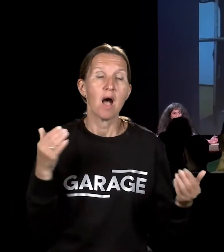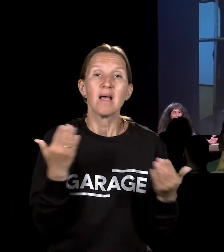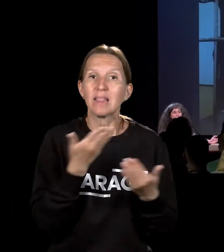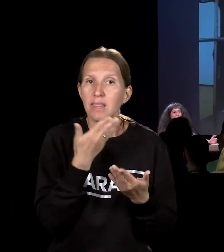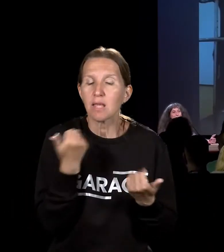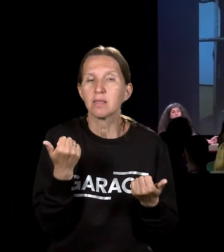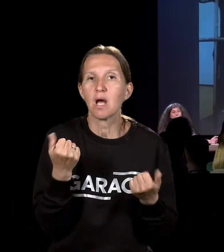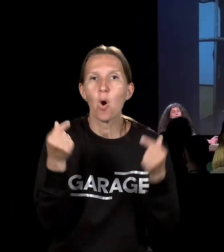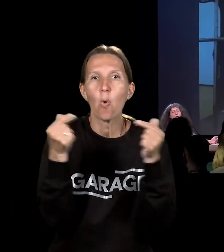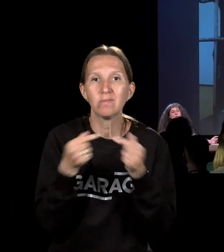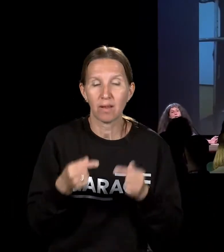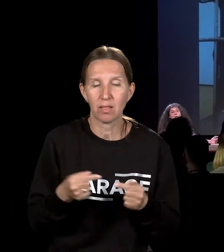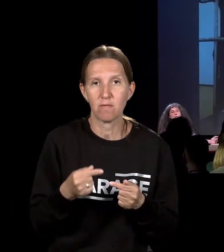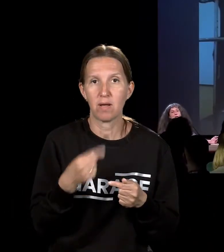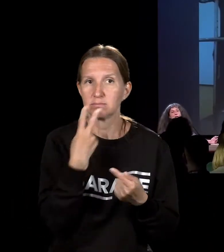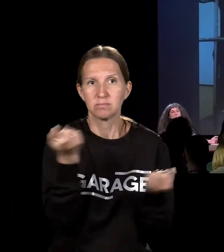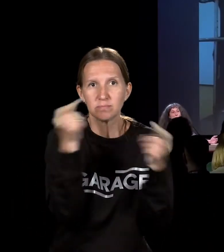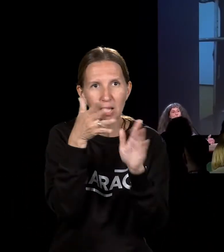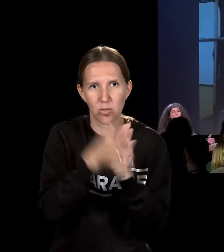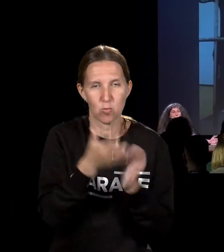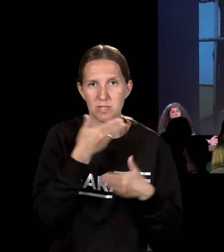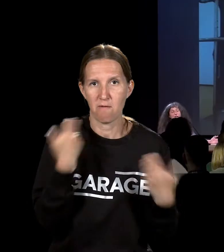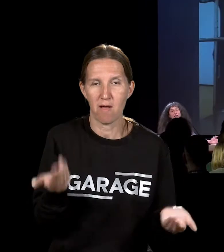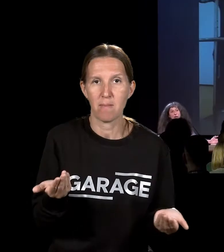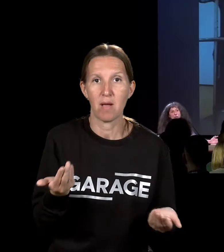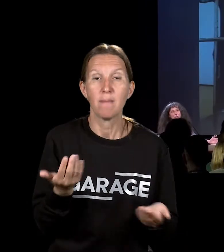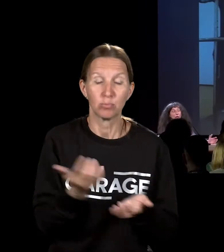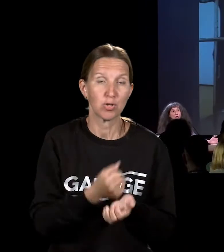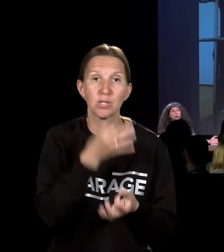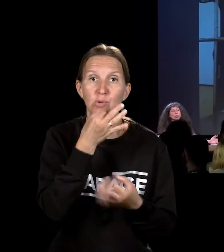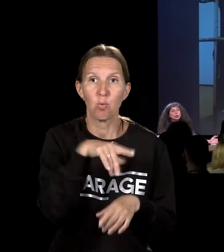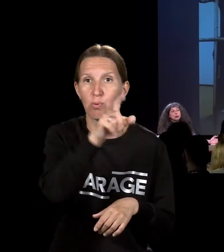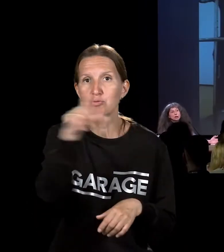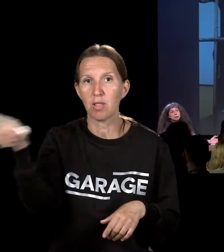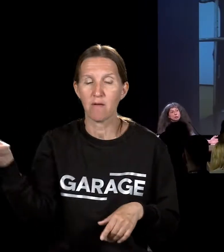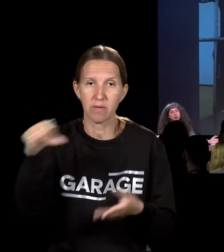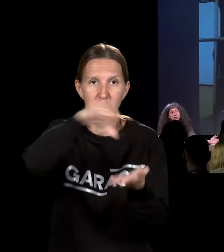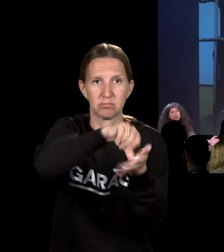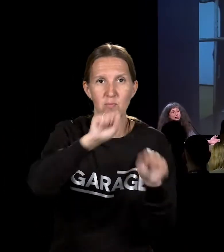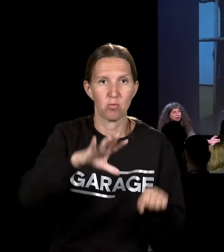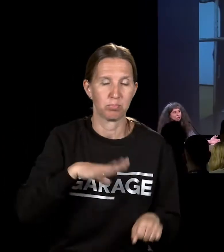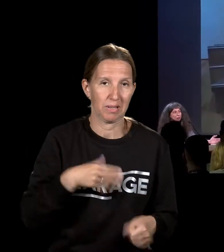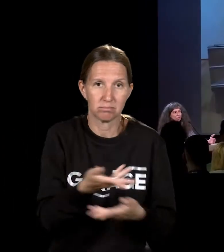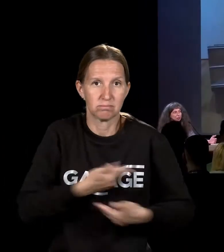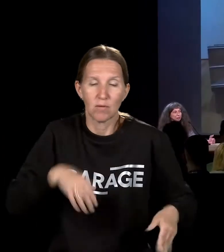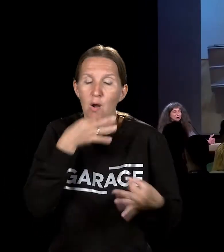конкретный, но это кто-то конкретный, абсолютно неузнаваемый. Абсолютно все, любой из нас, и мы все.